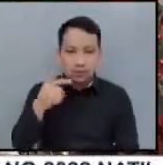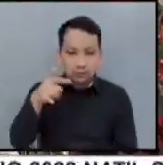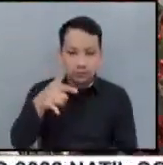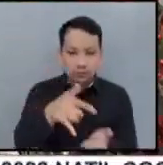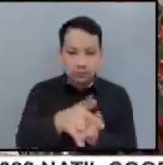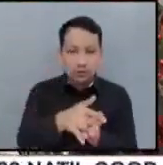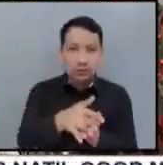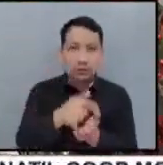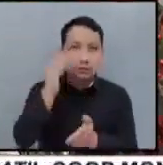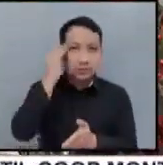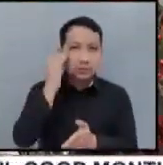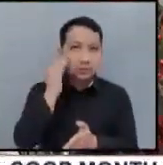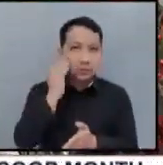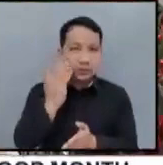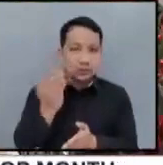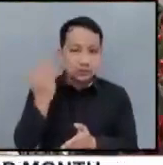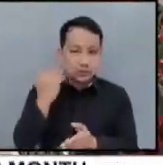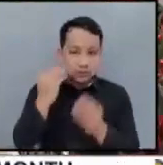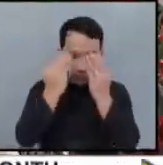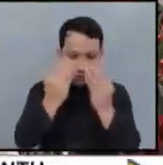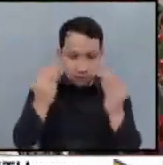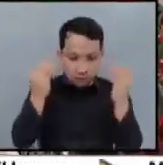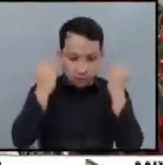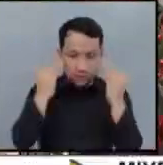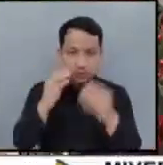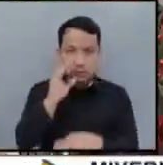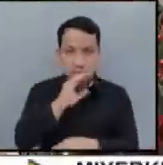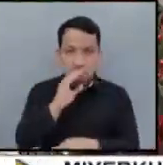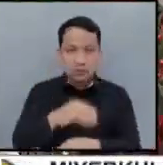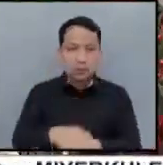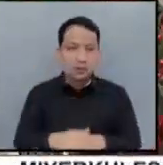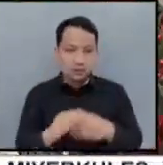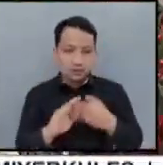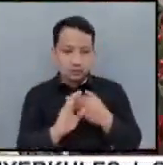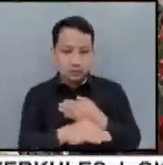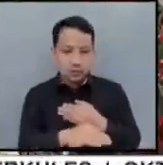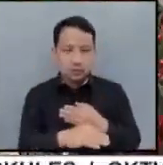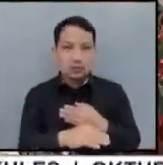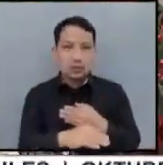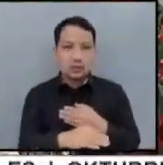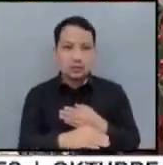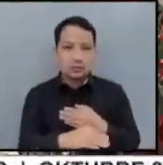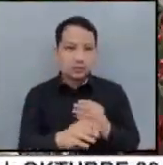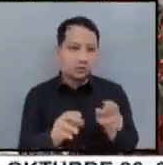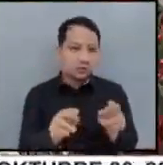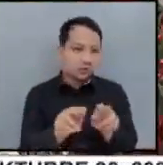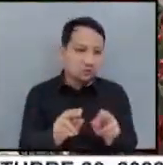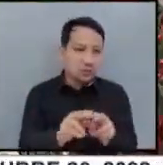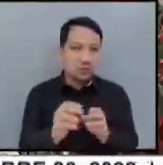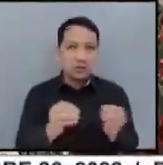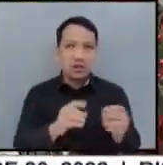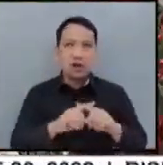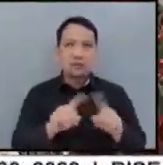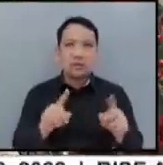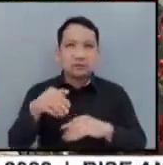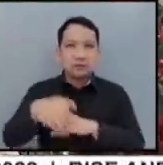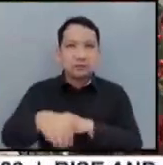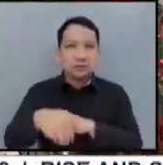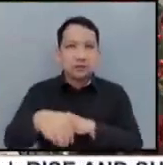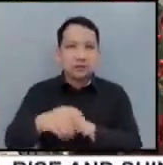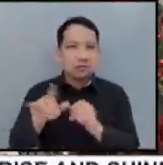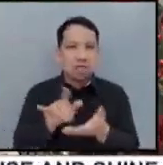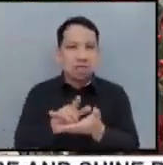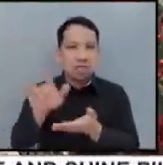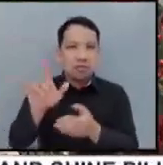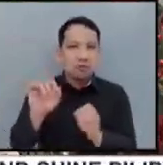International Airport. Balik naman na sa normal na operasyon ng paliparan pero wala pa munang silang biyahe sa gabi. Si John Arroa sa